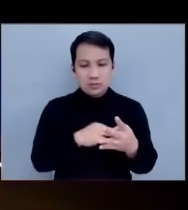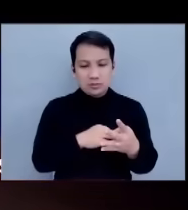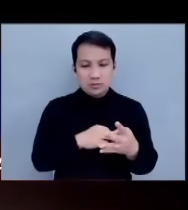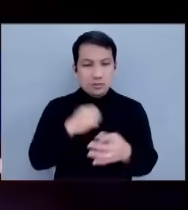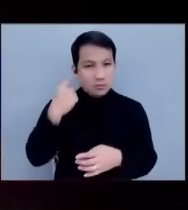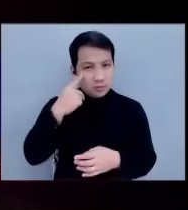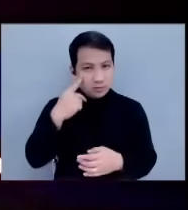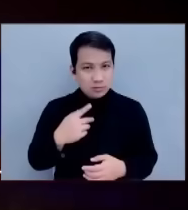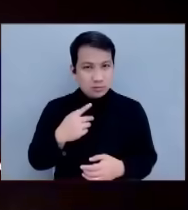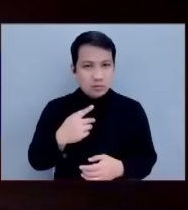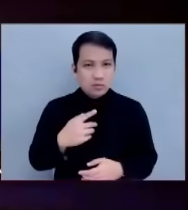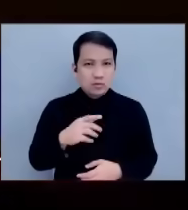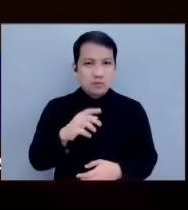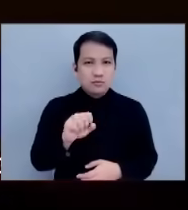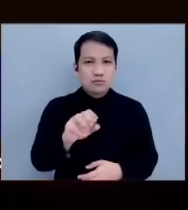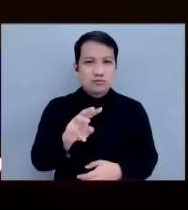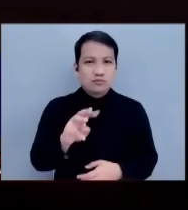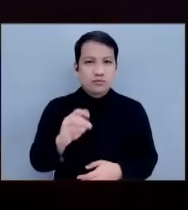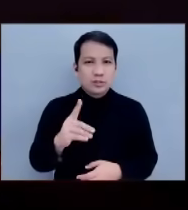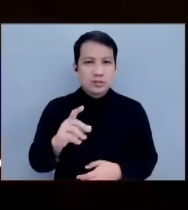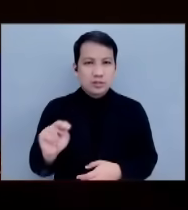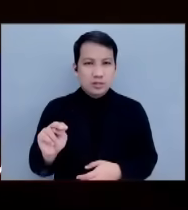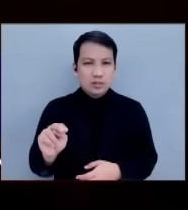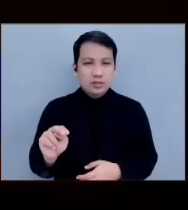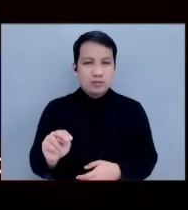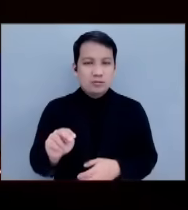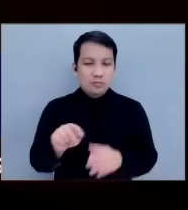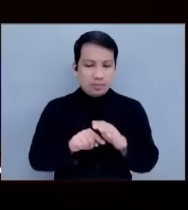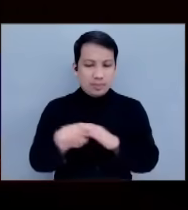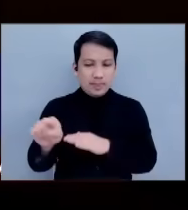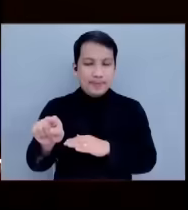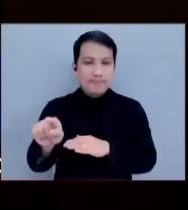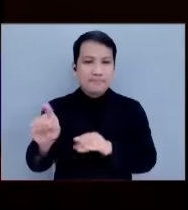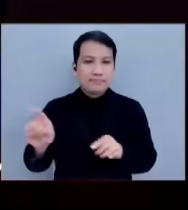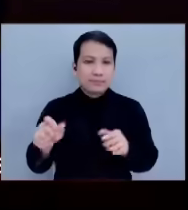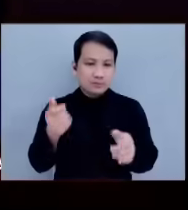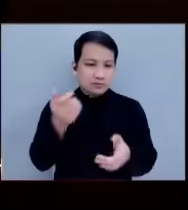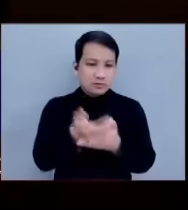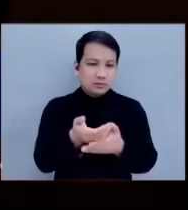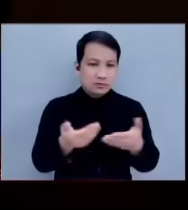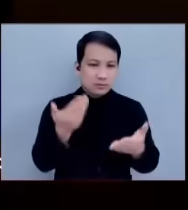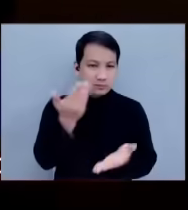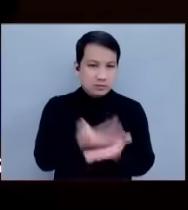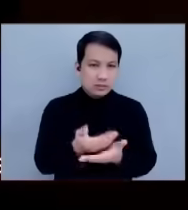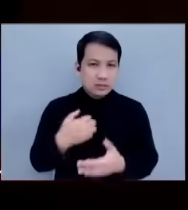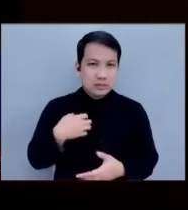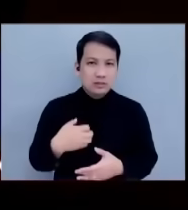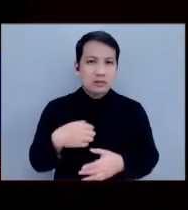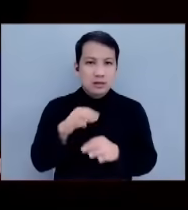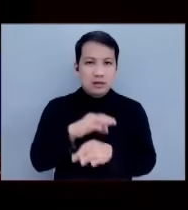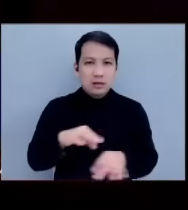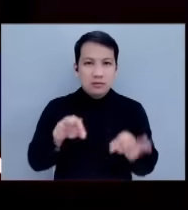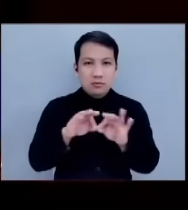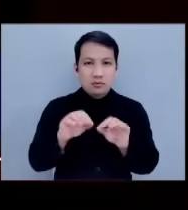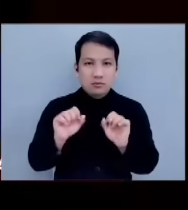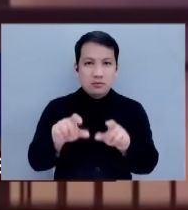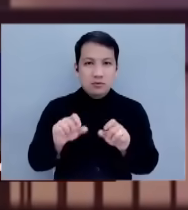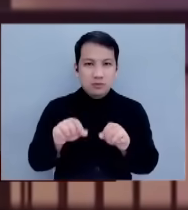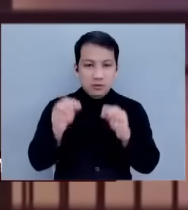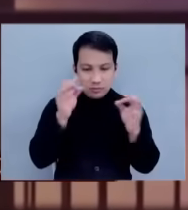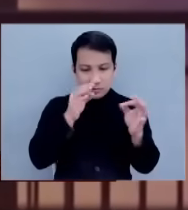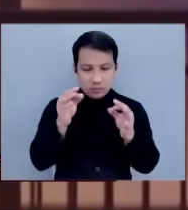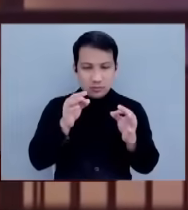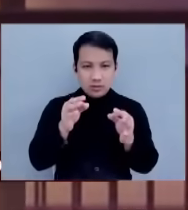Sweden. Nakatakas ng salarin ng rumesponde ang mga pulis. Posible raw na may kinalaman sa benta ng illegal na droga ang